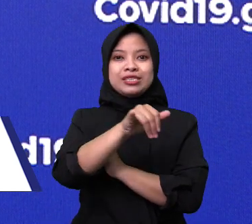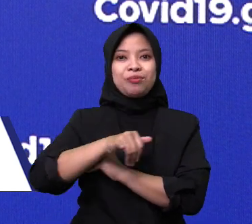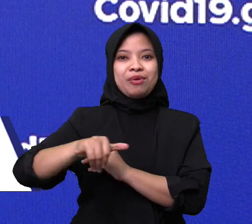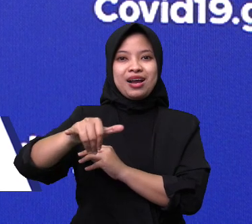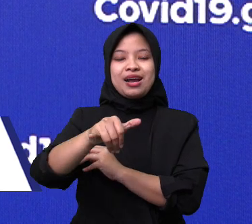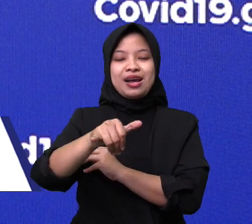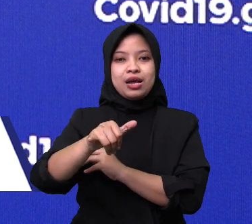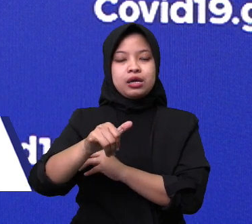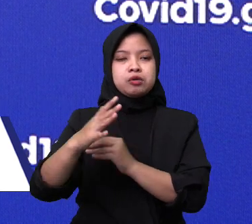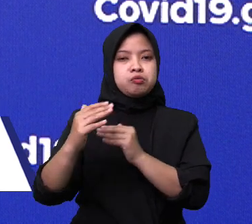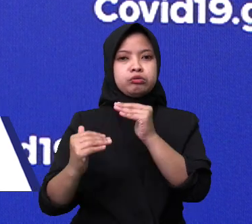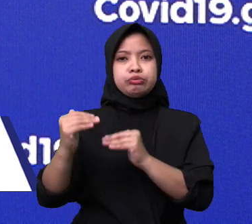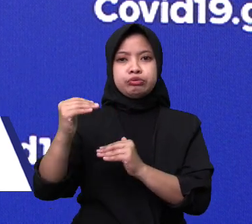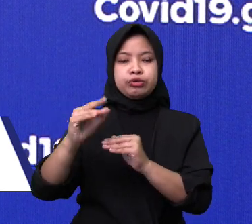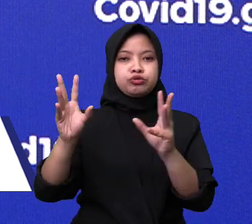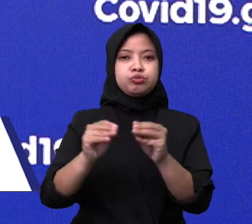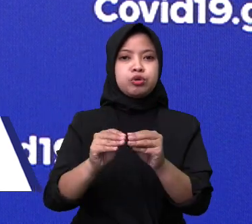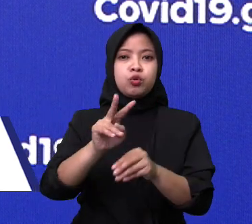kenaikan tertinggi sebesar